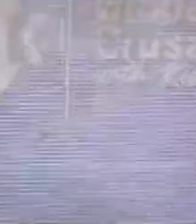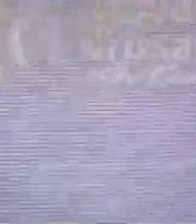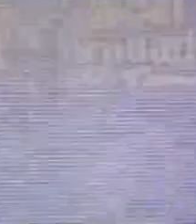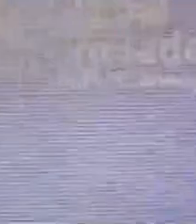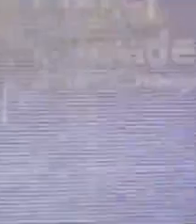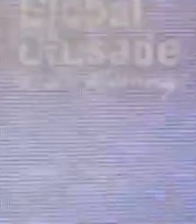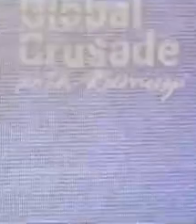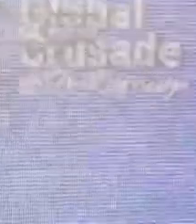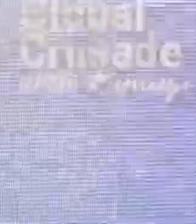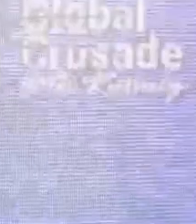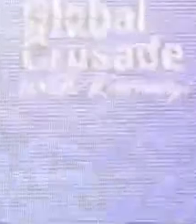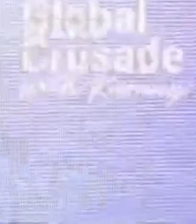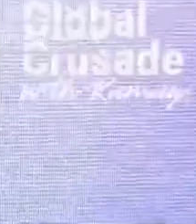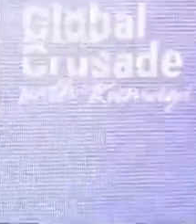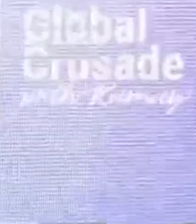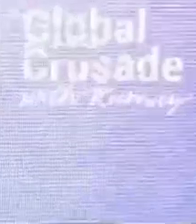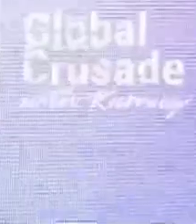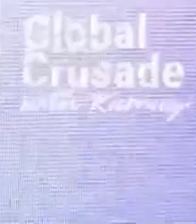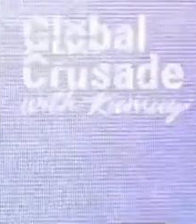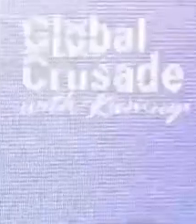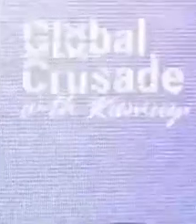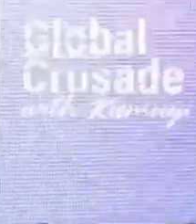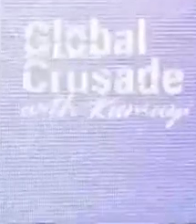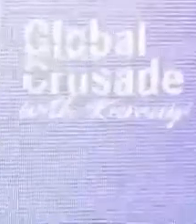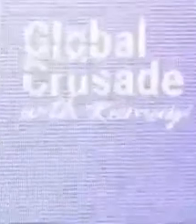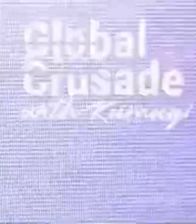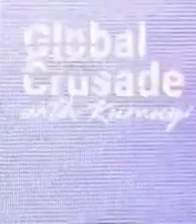Merci, pasteur. Gloire à Dieu.